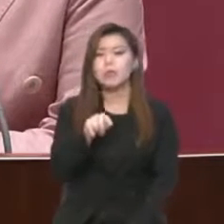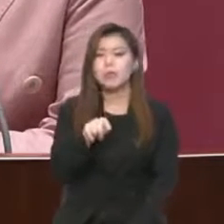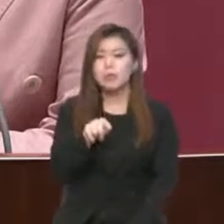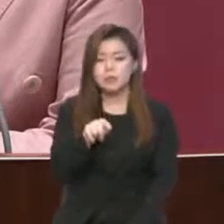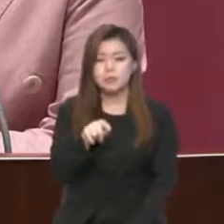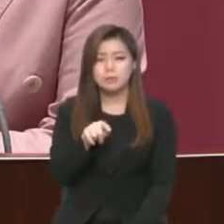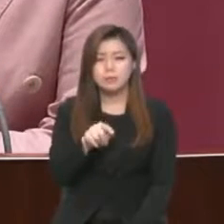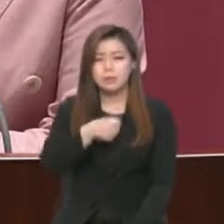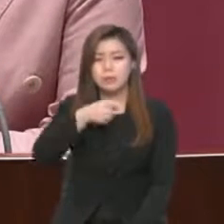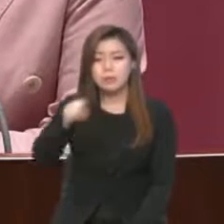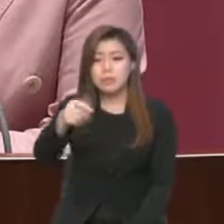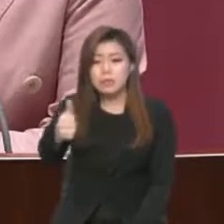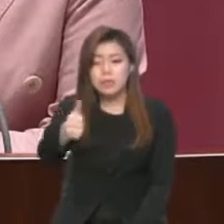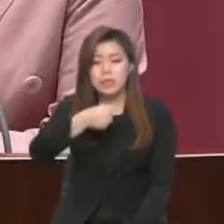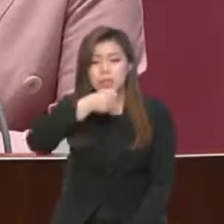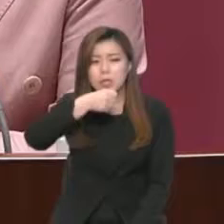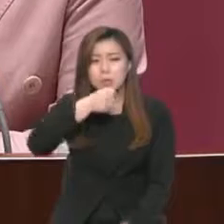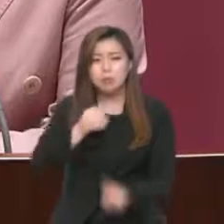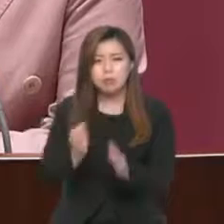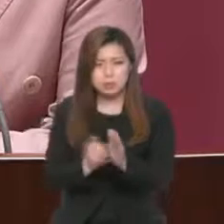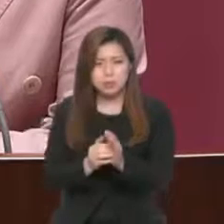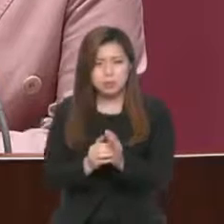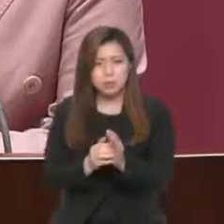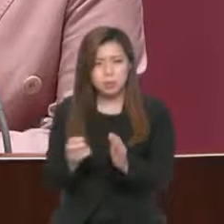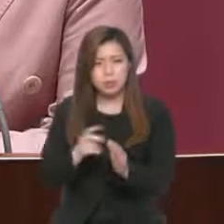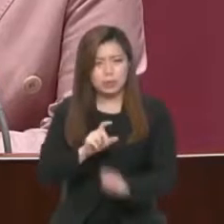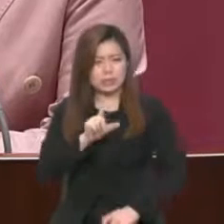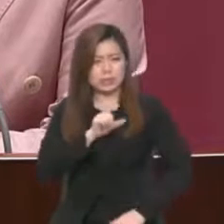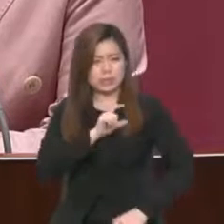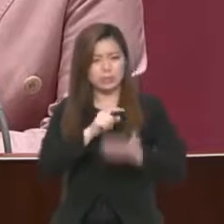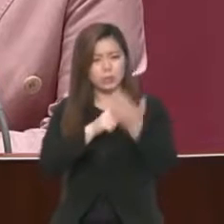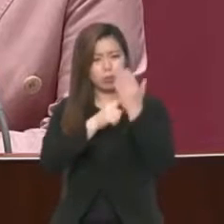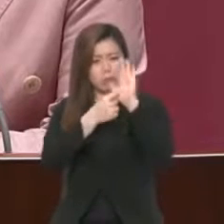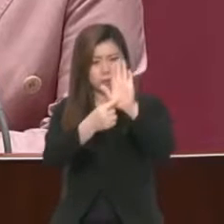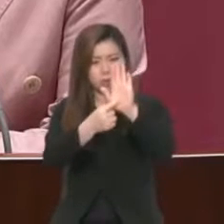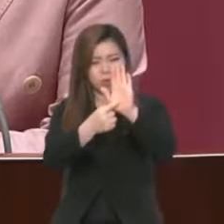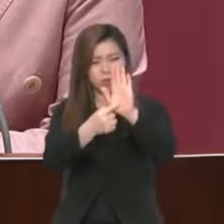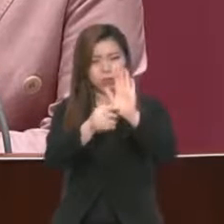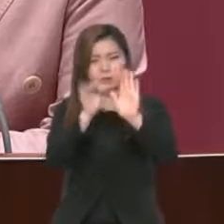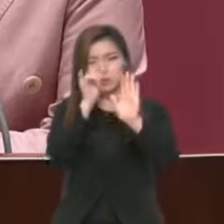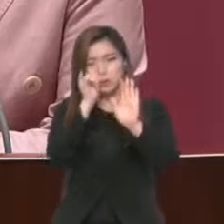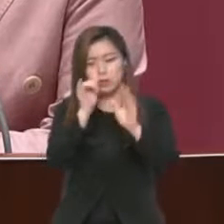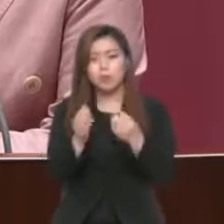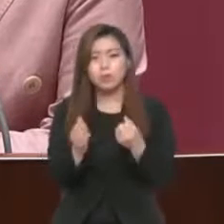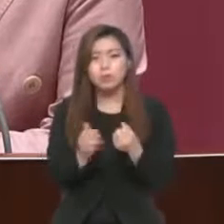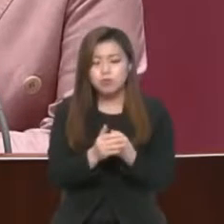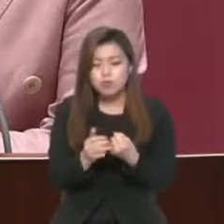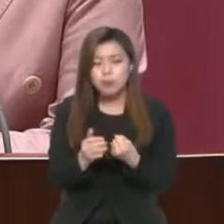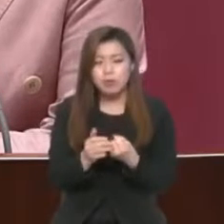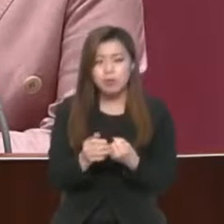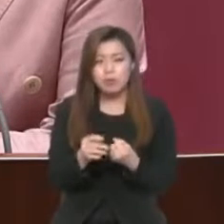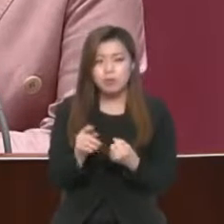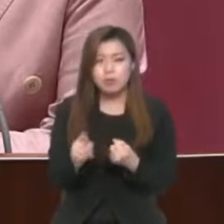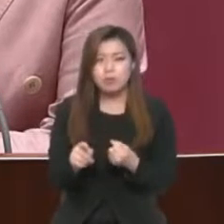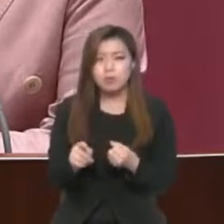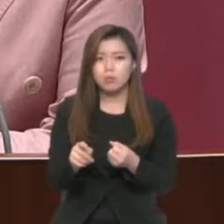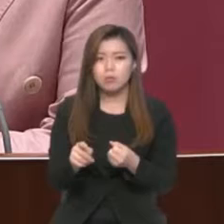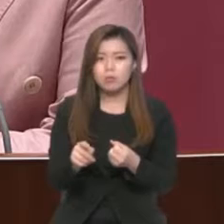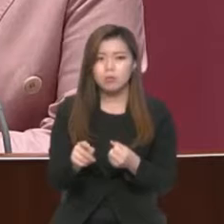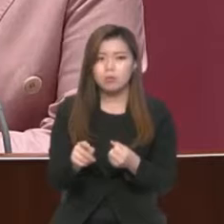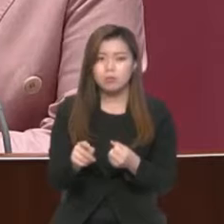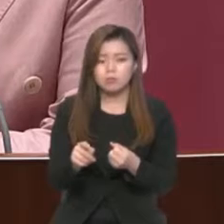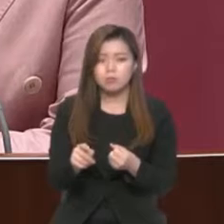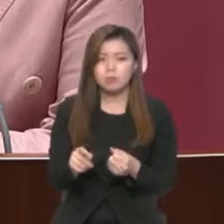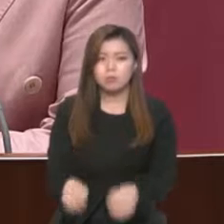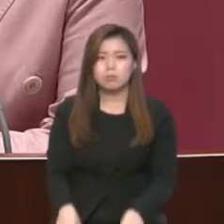또 그 공익 제보자라고 하면서 실명을 공개했기 때문에 그 증언의 신빙성을 탄핵하기